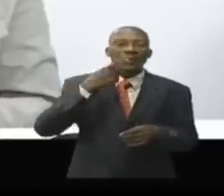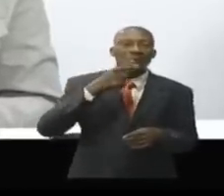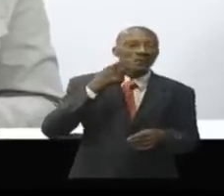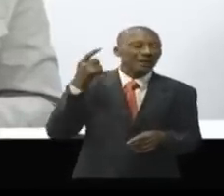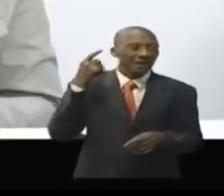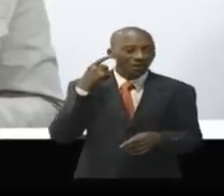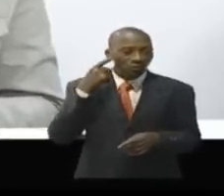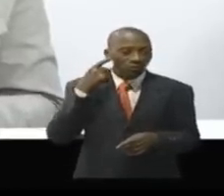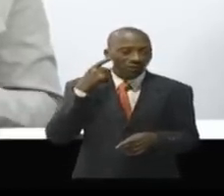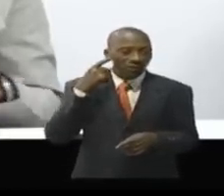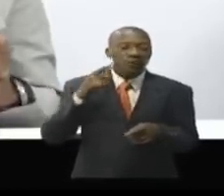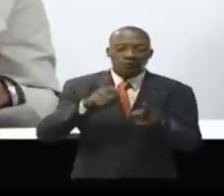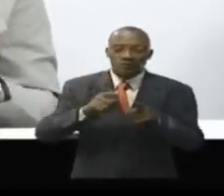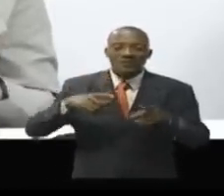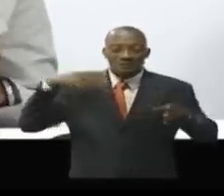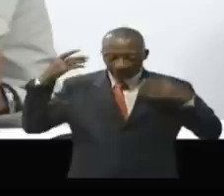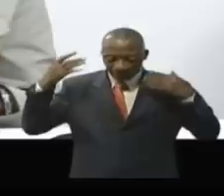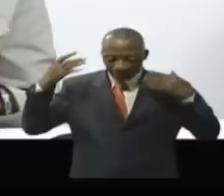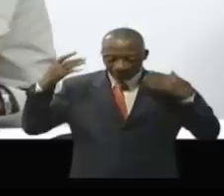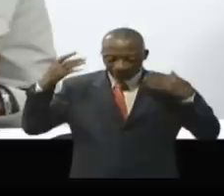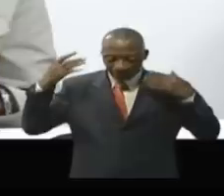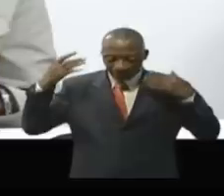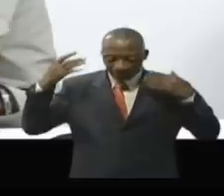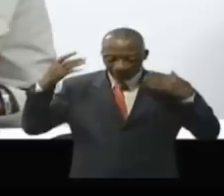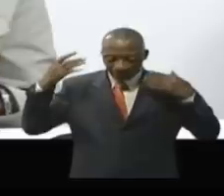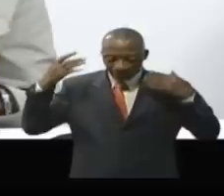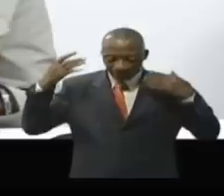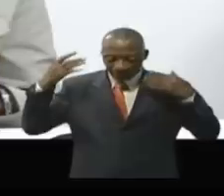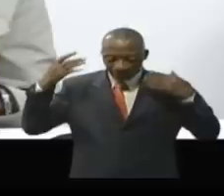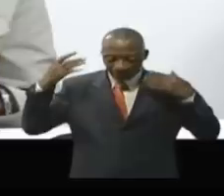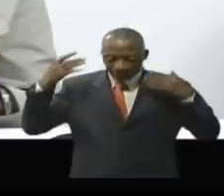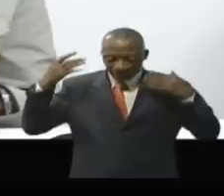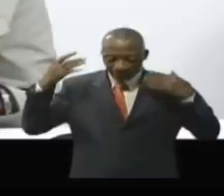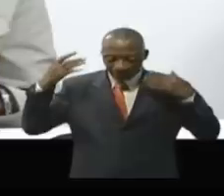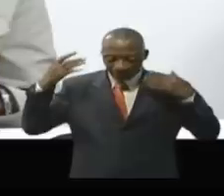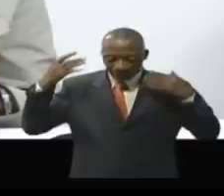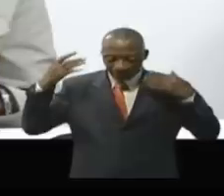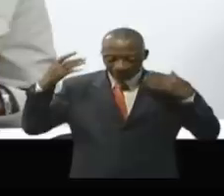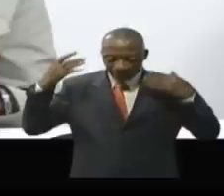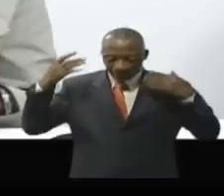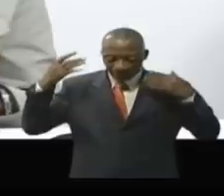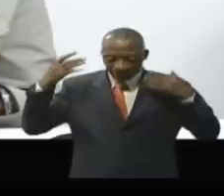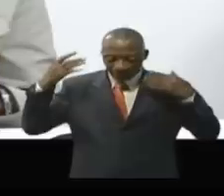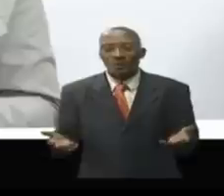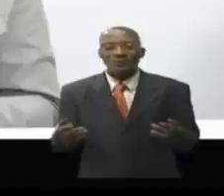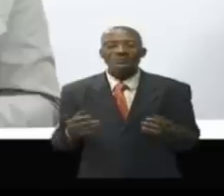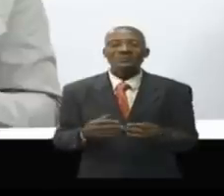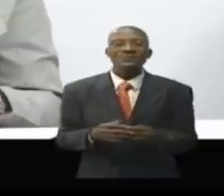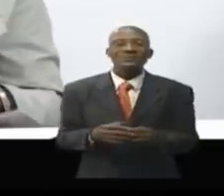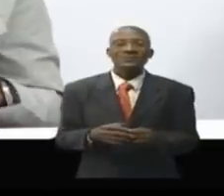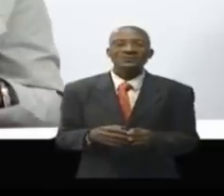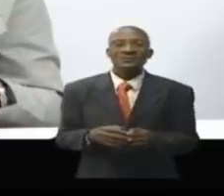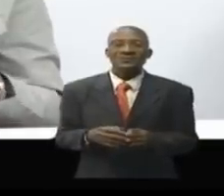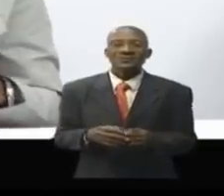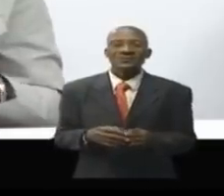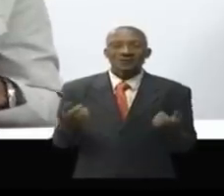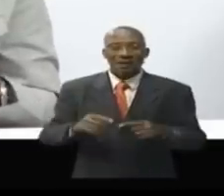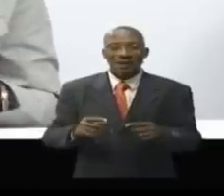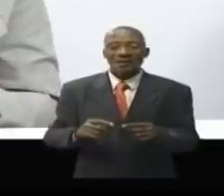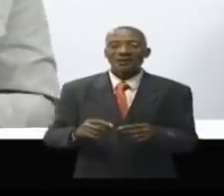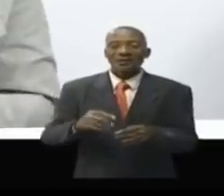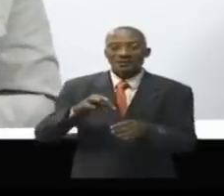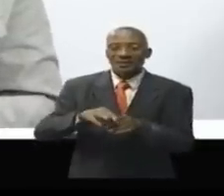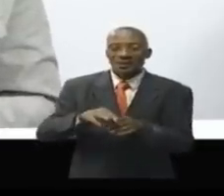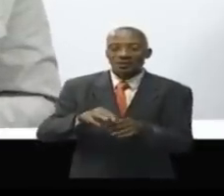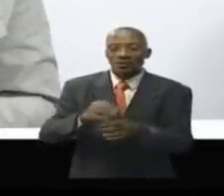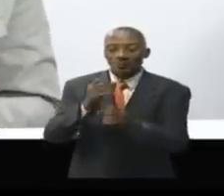simplement avoir un regard sur ce que dit la loi, mais vous allez critiquer, vous allez